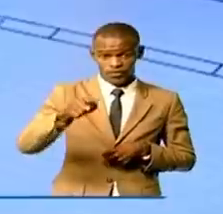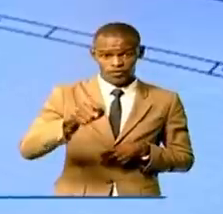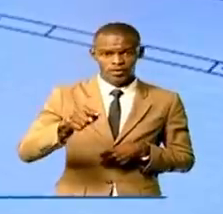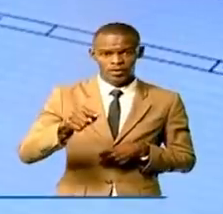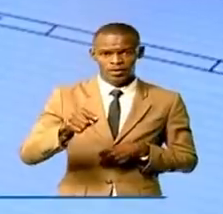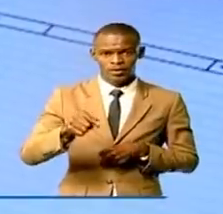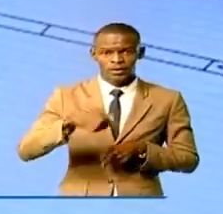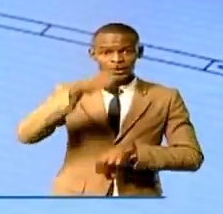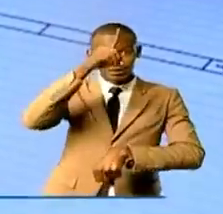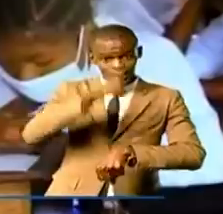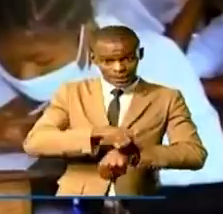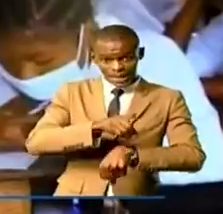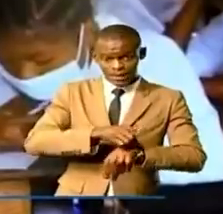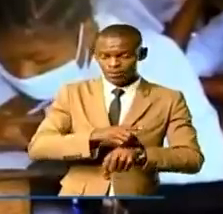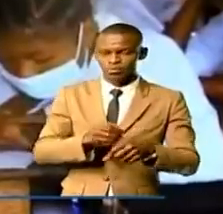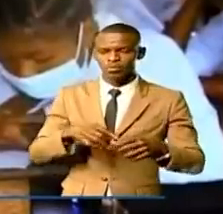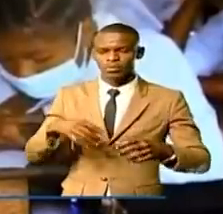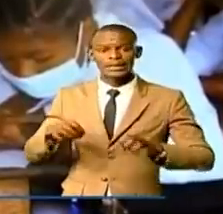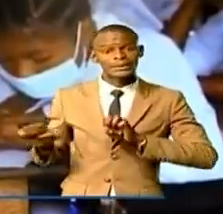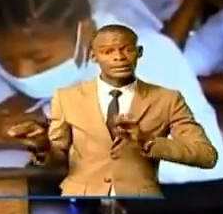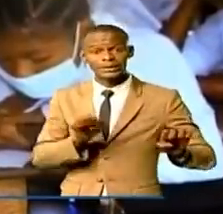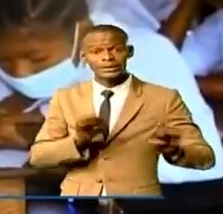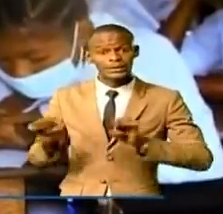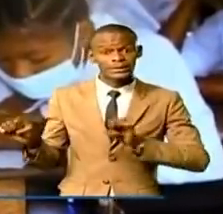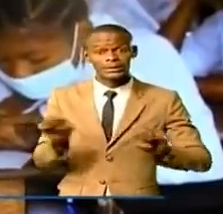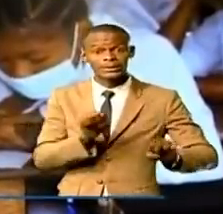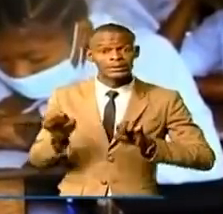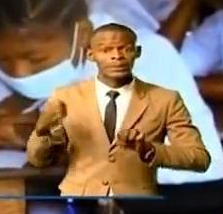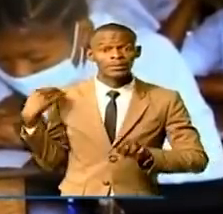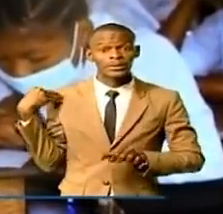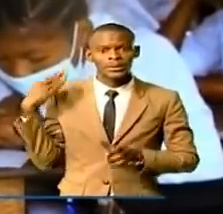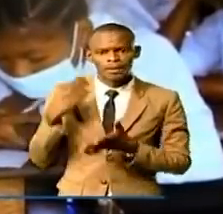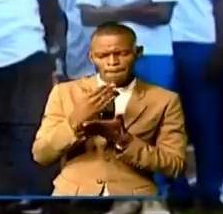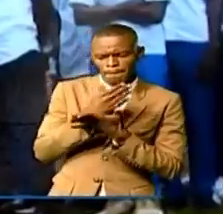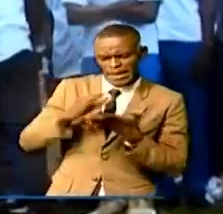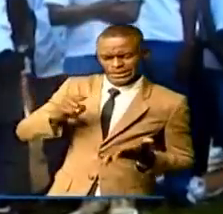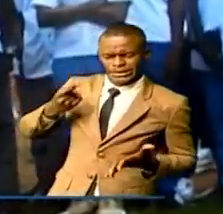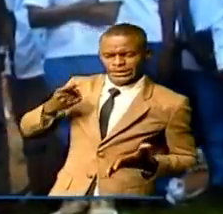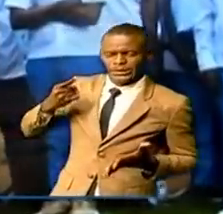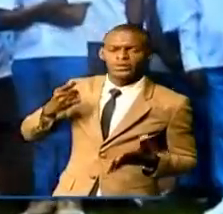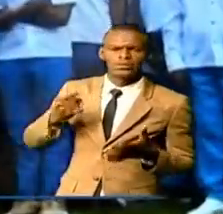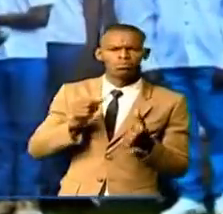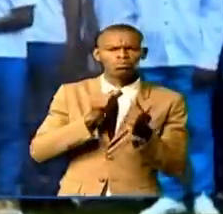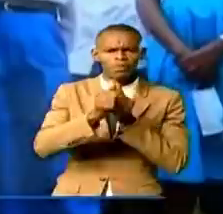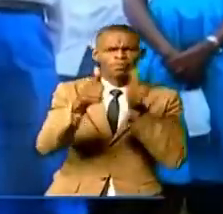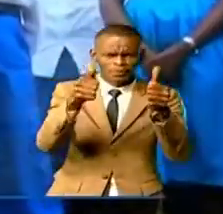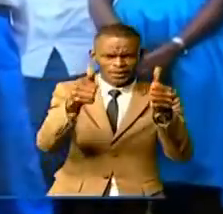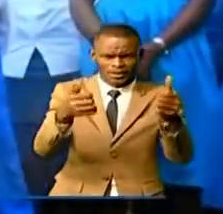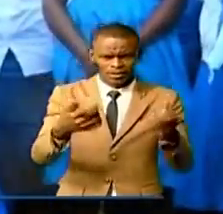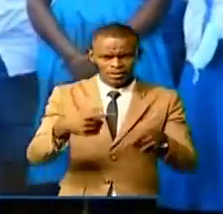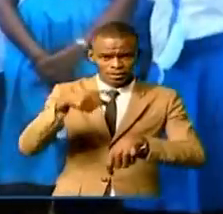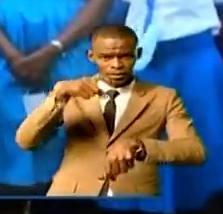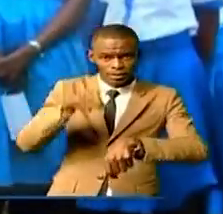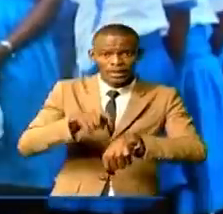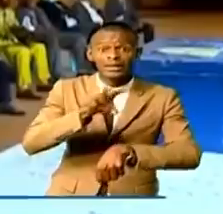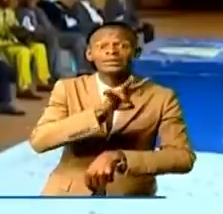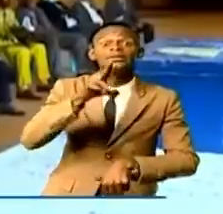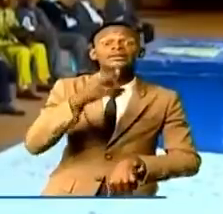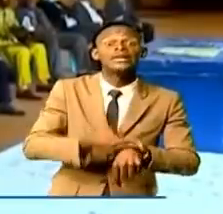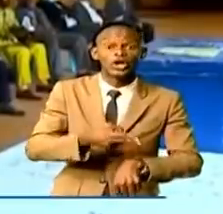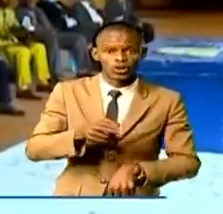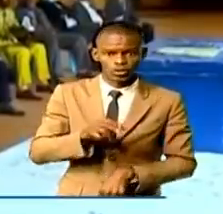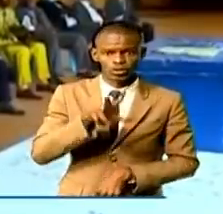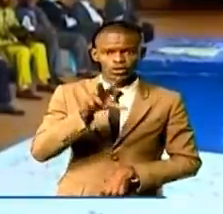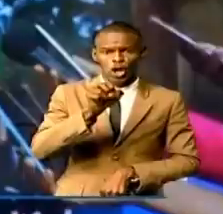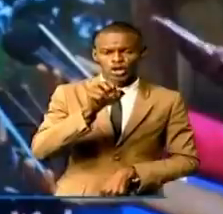2022 des épreuves hors session de l'examen d'État 56e édition. Il était 7h30 lorsque le vice-gouverneur de province, Zéphirès